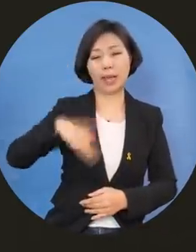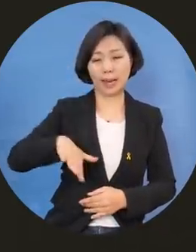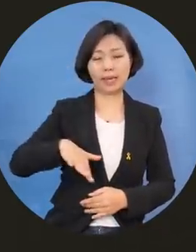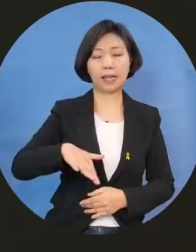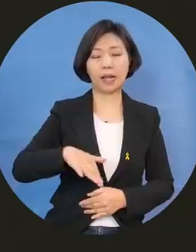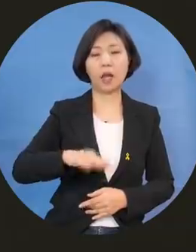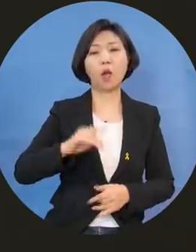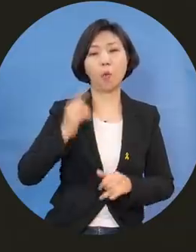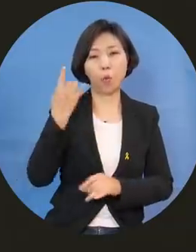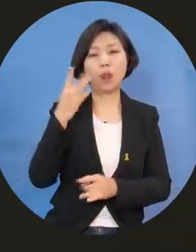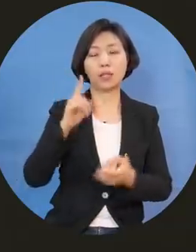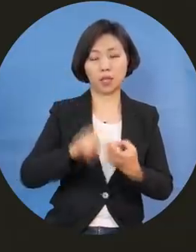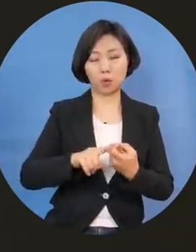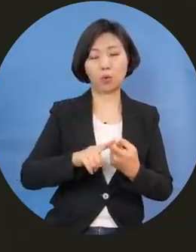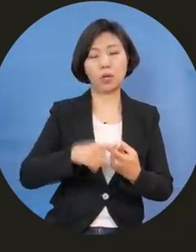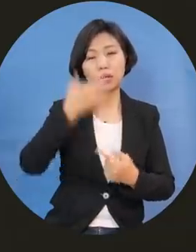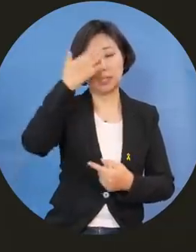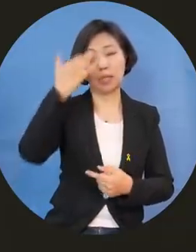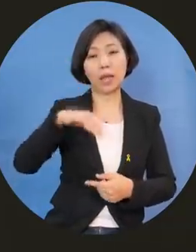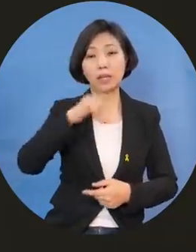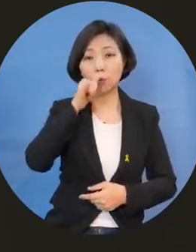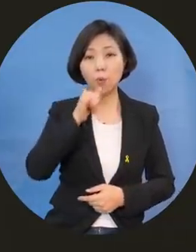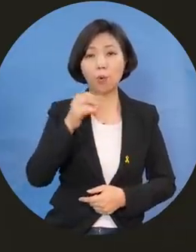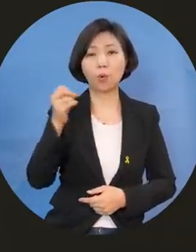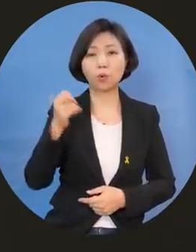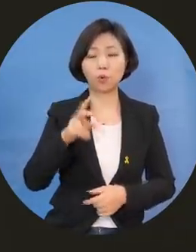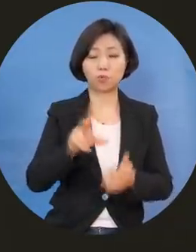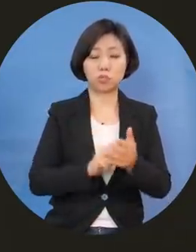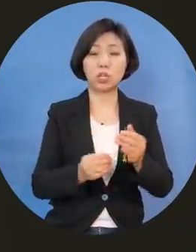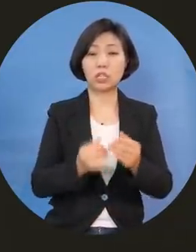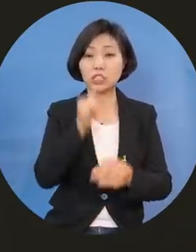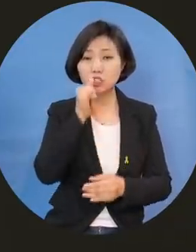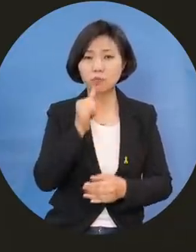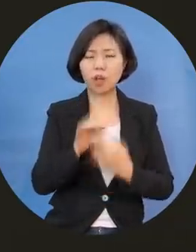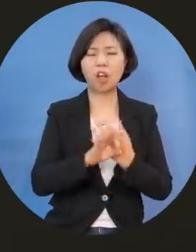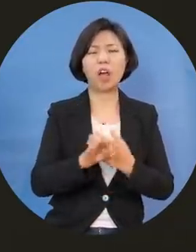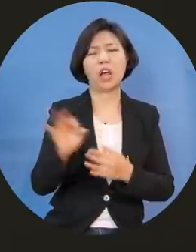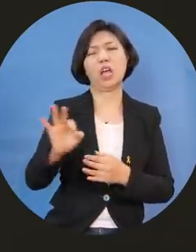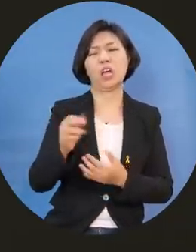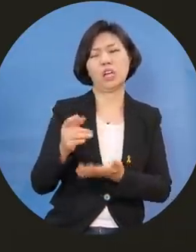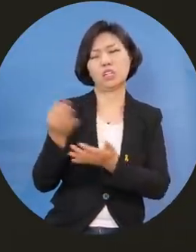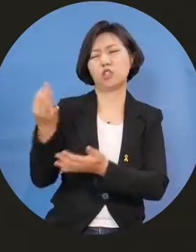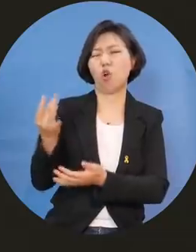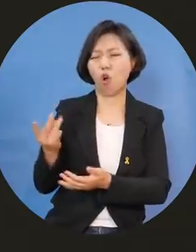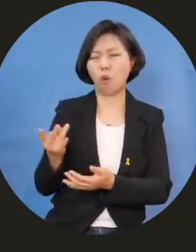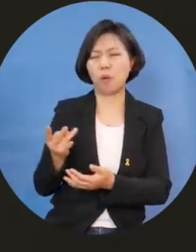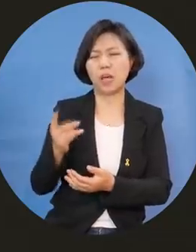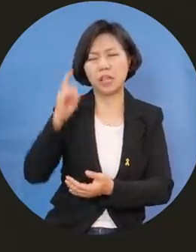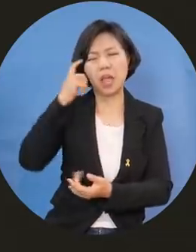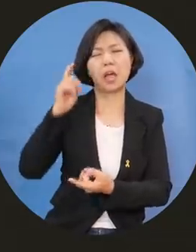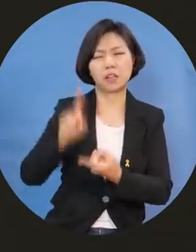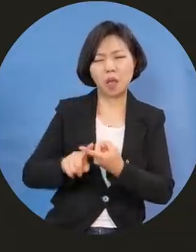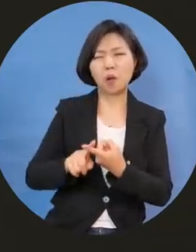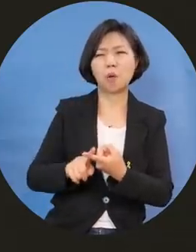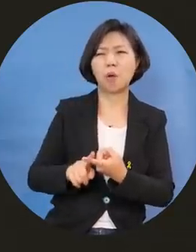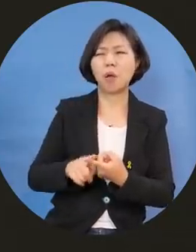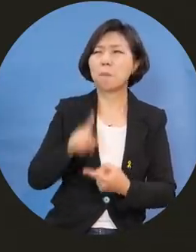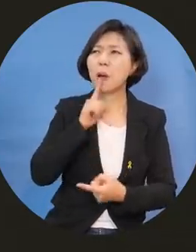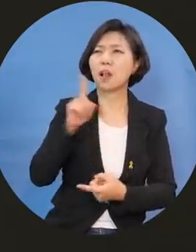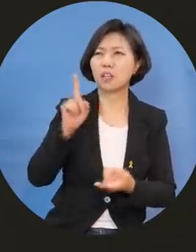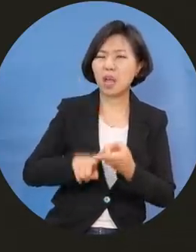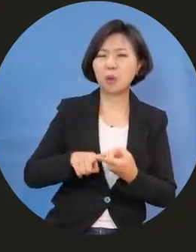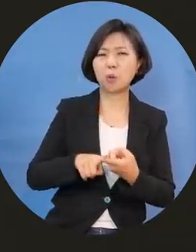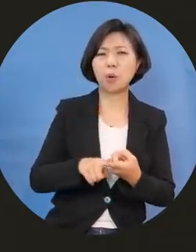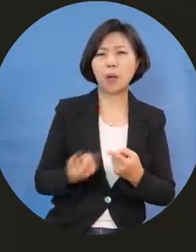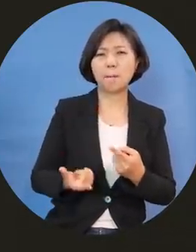아 오히려 제 날 때 나는 게 낫겠구나 이렇게 생각하고, 문제가 있으면 아이고 그 도사 말 듣고 일찍